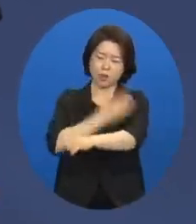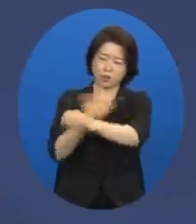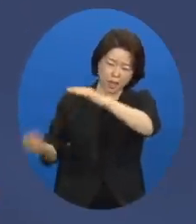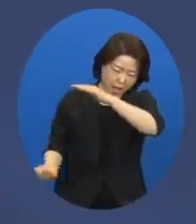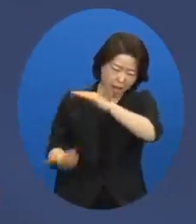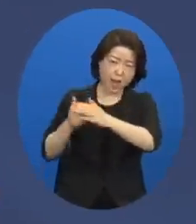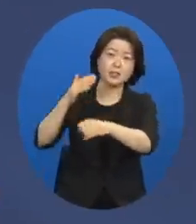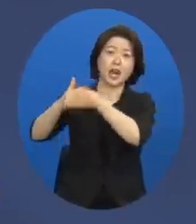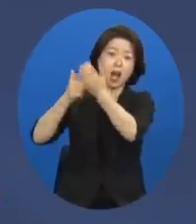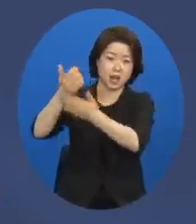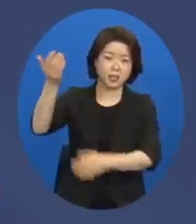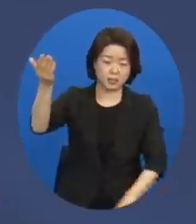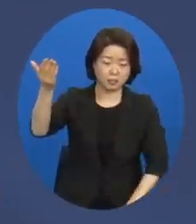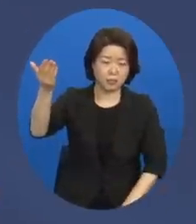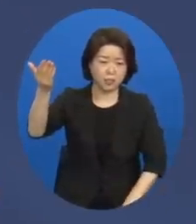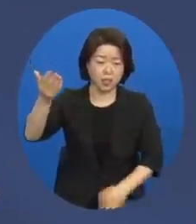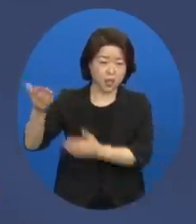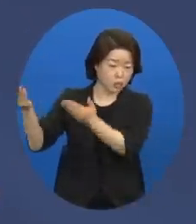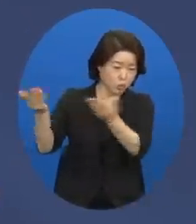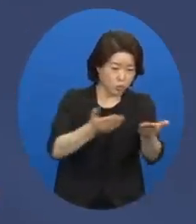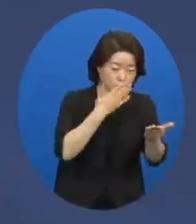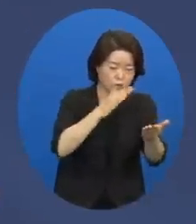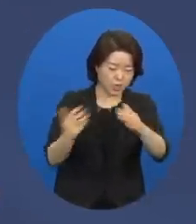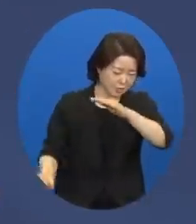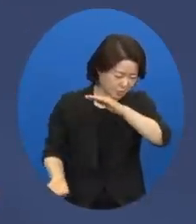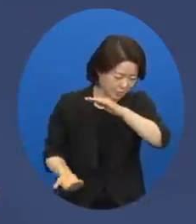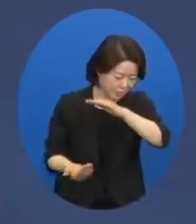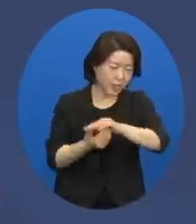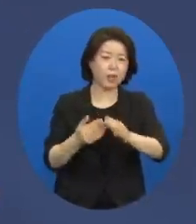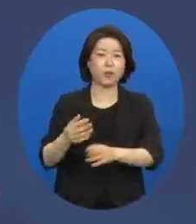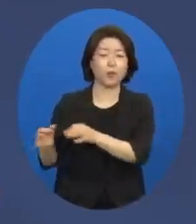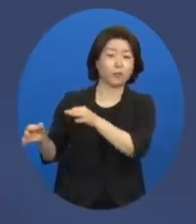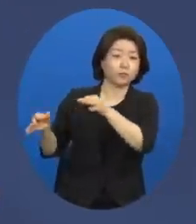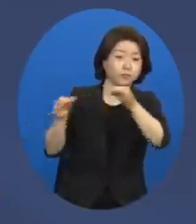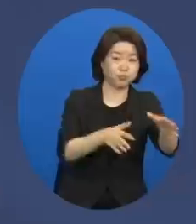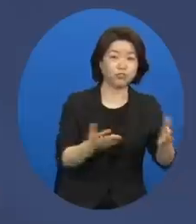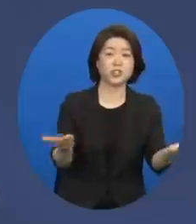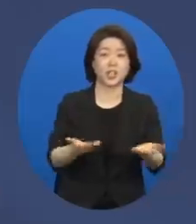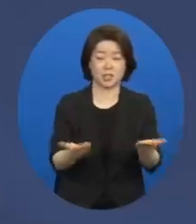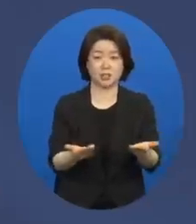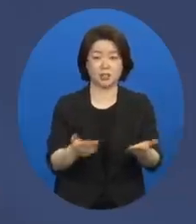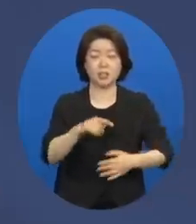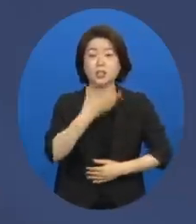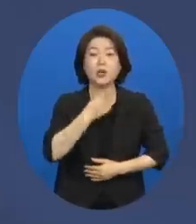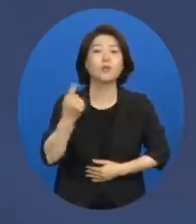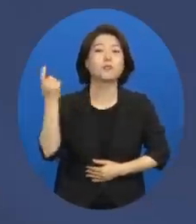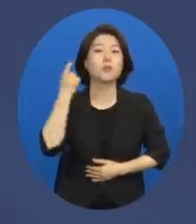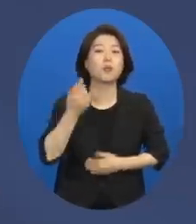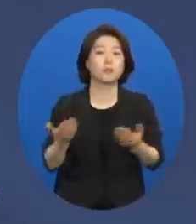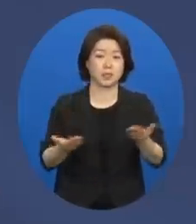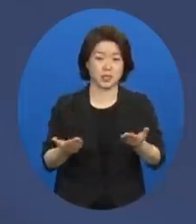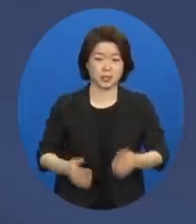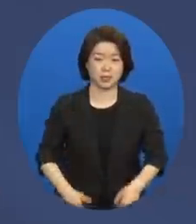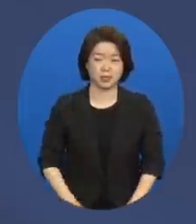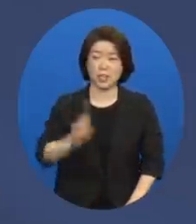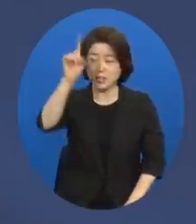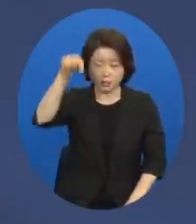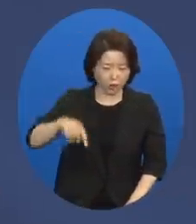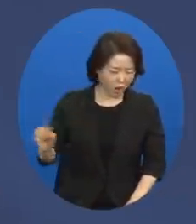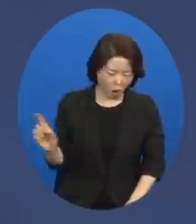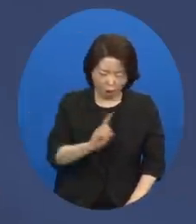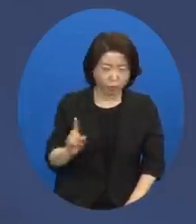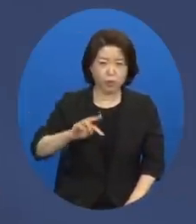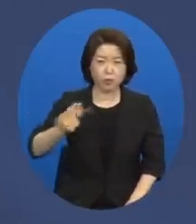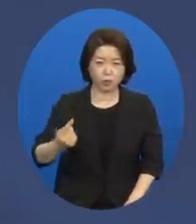하나님이 그분이 투자할 수 있는 최고 최대의 투자 사건 이게 바로 복음 사건입니다. 천하의 어떤 것도 그래서